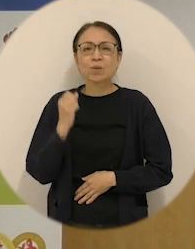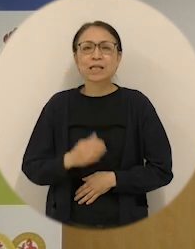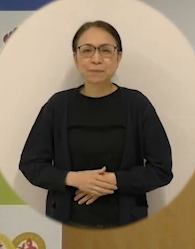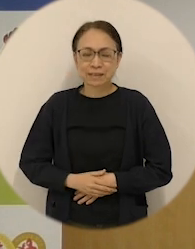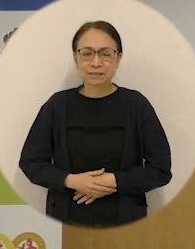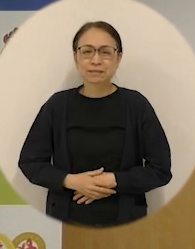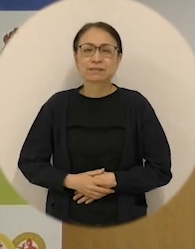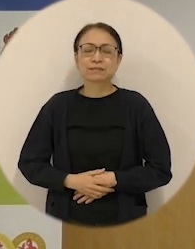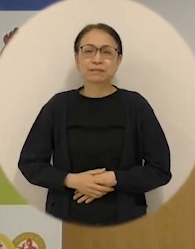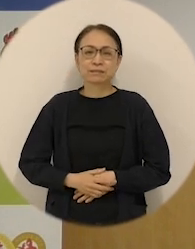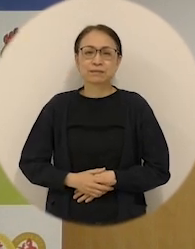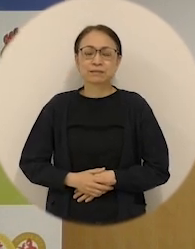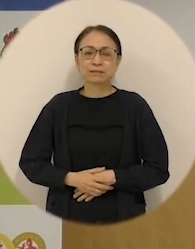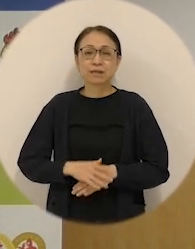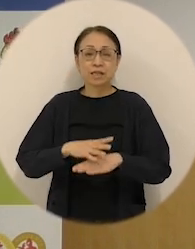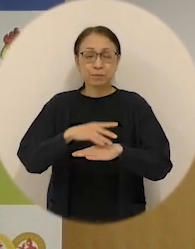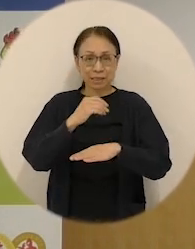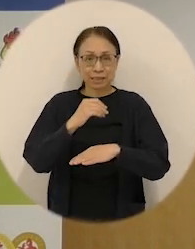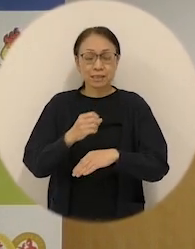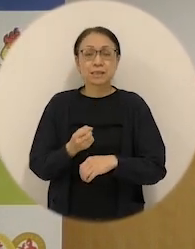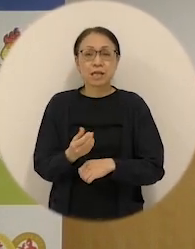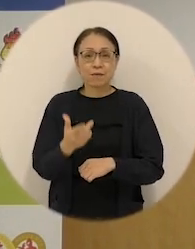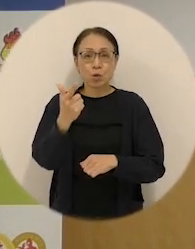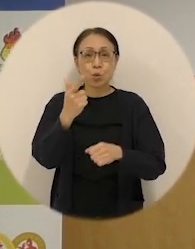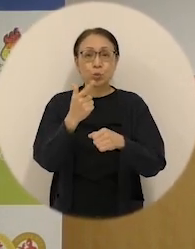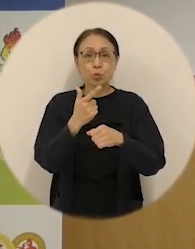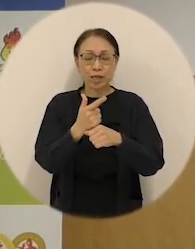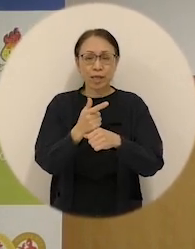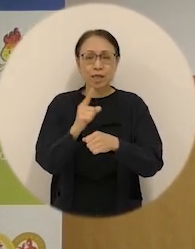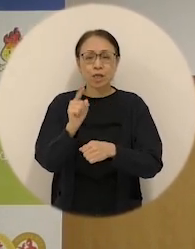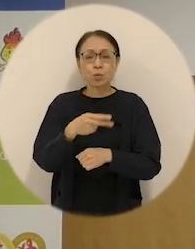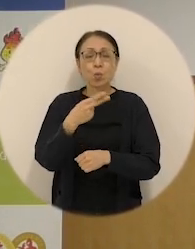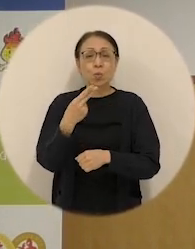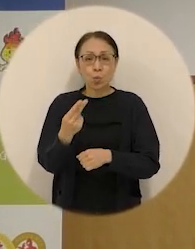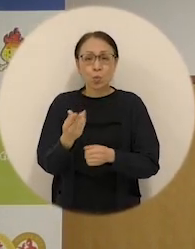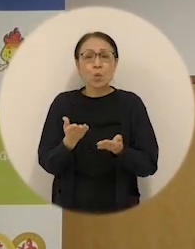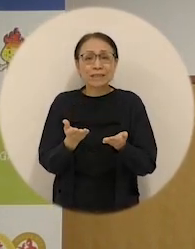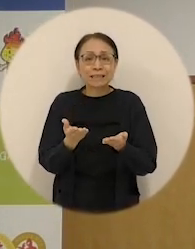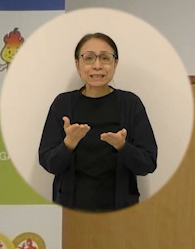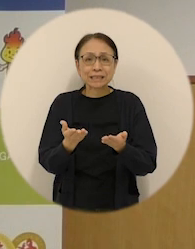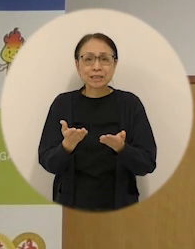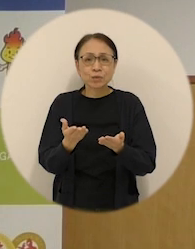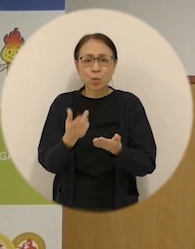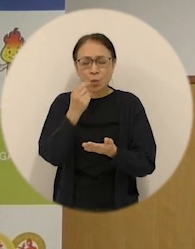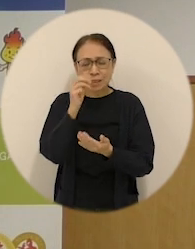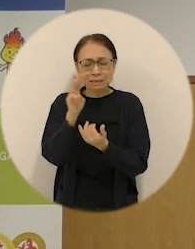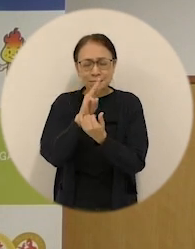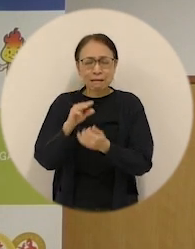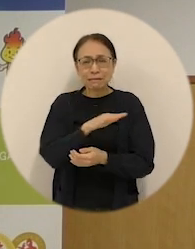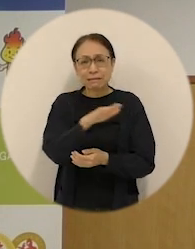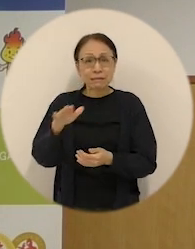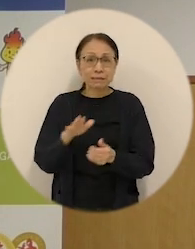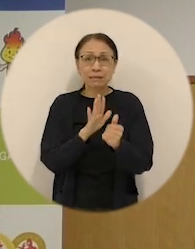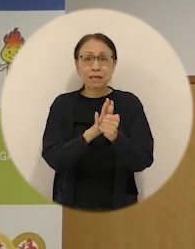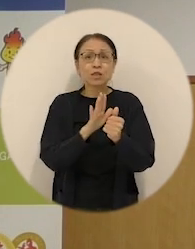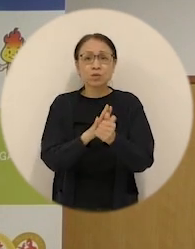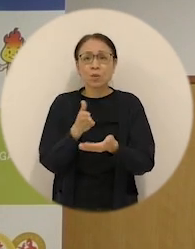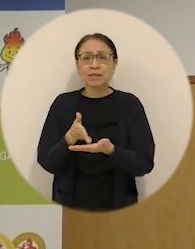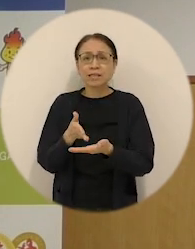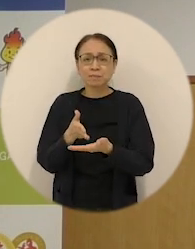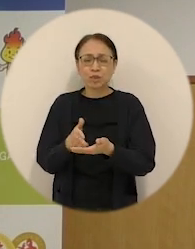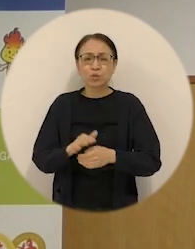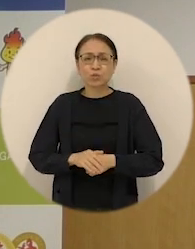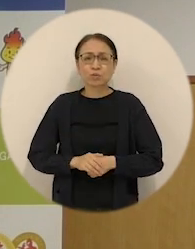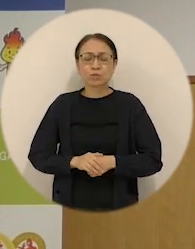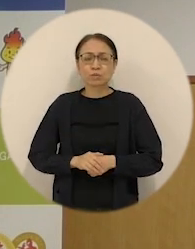。はじめに令和6年能登半島地震の被災地支援についてであります。本年